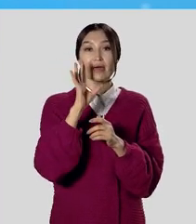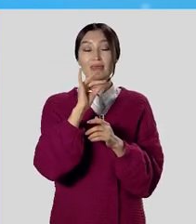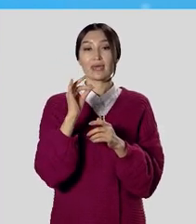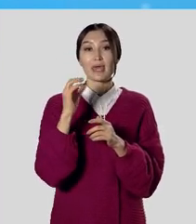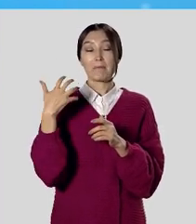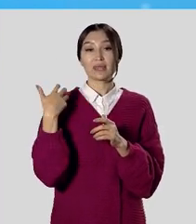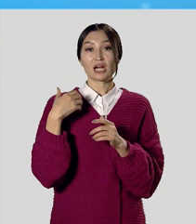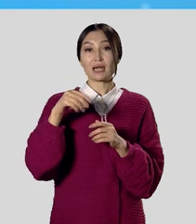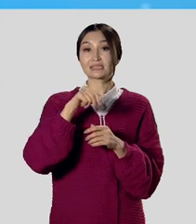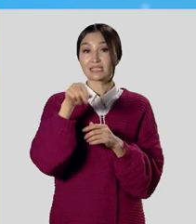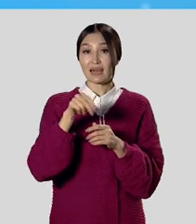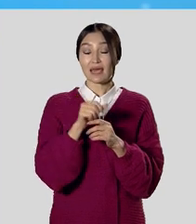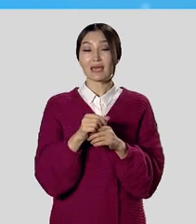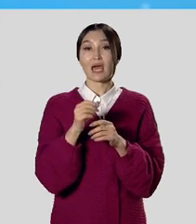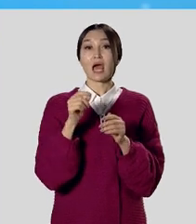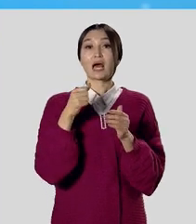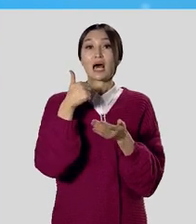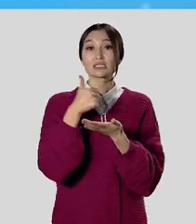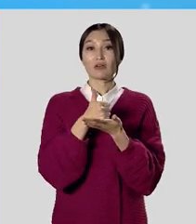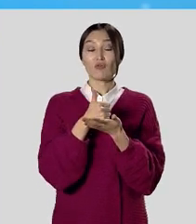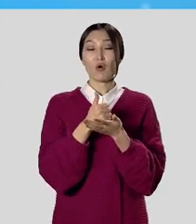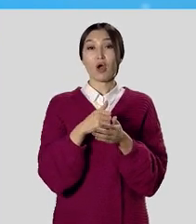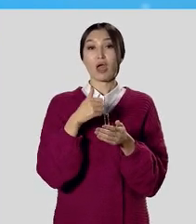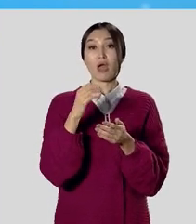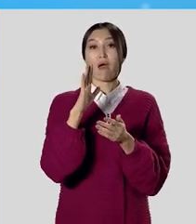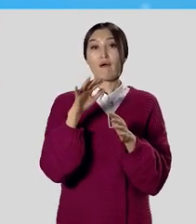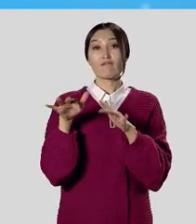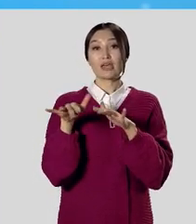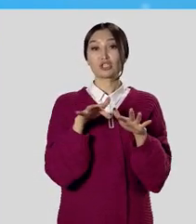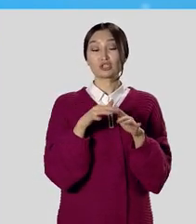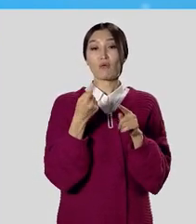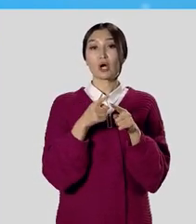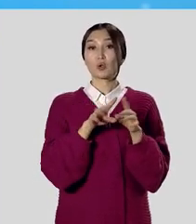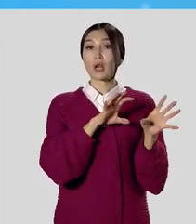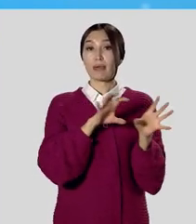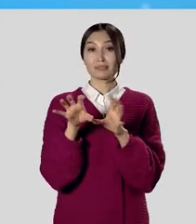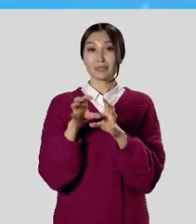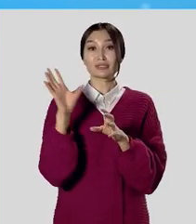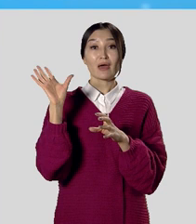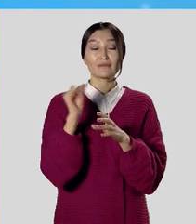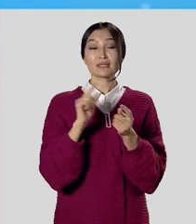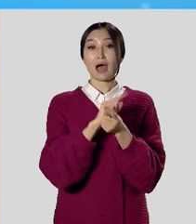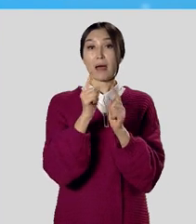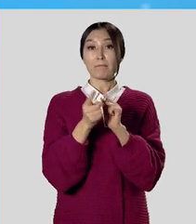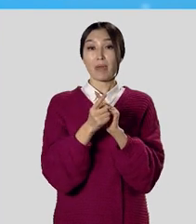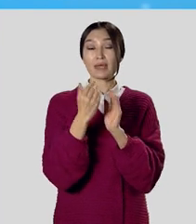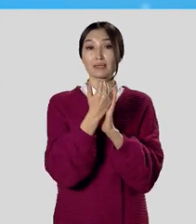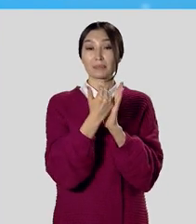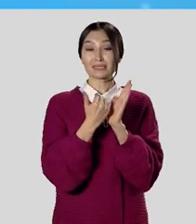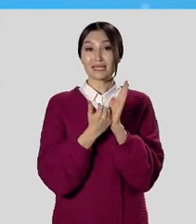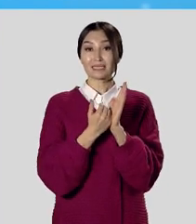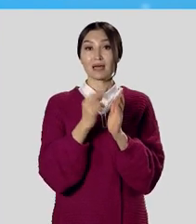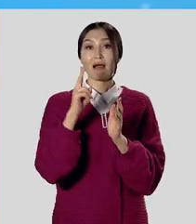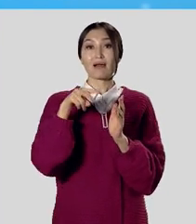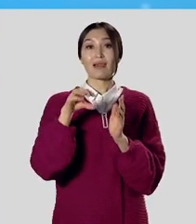солей. Итак, основное вещество, которое обеспечивает все обменные процессы в